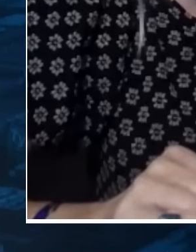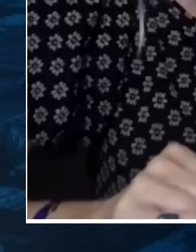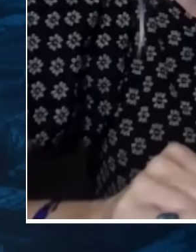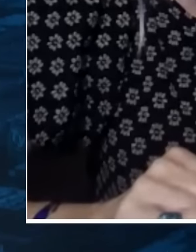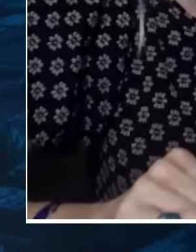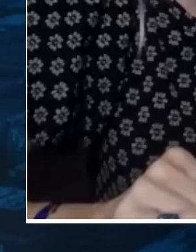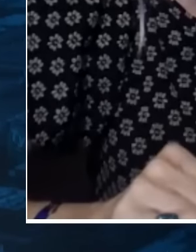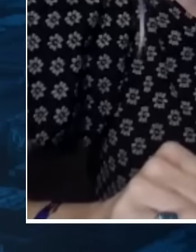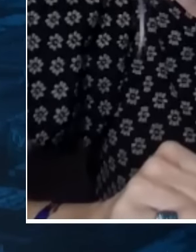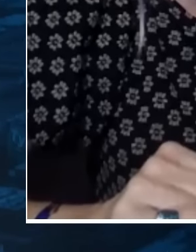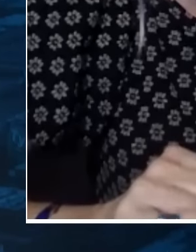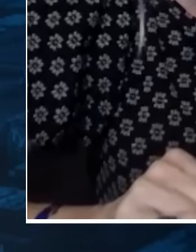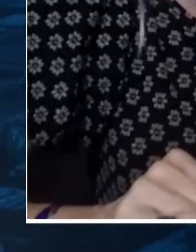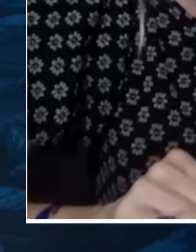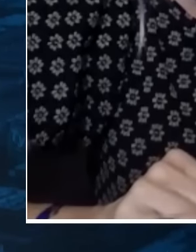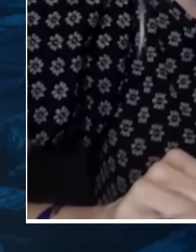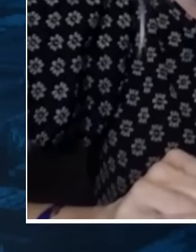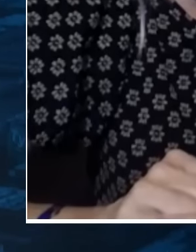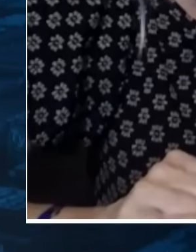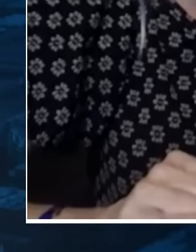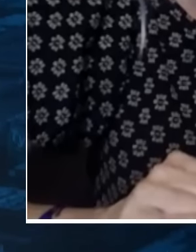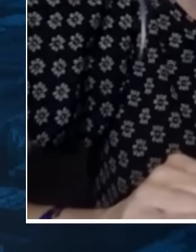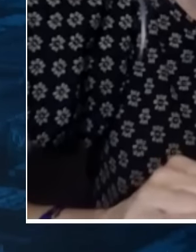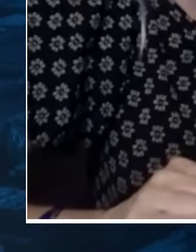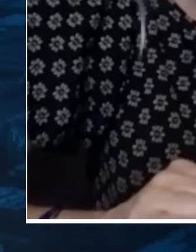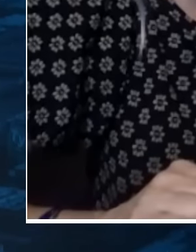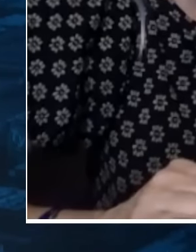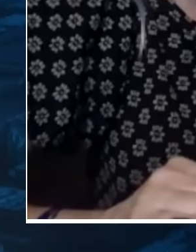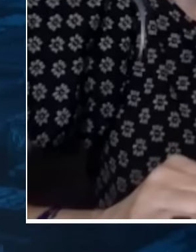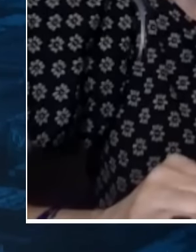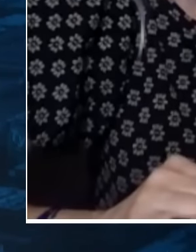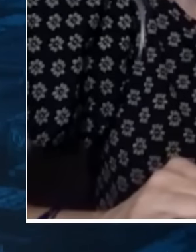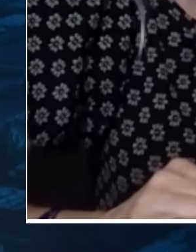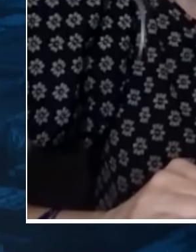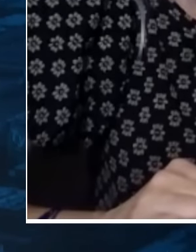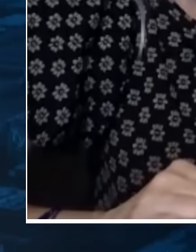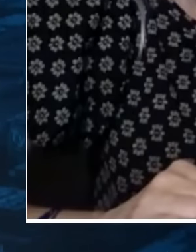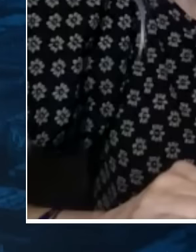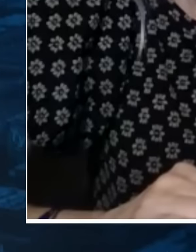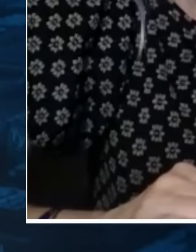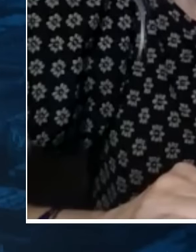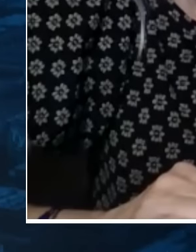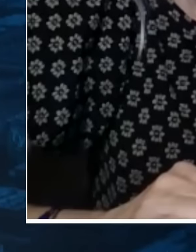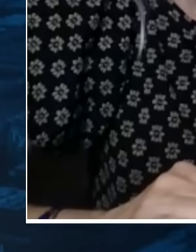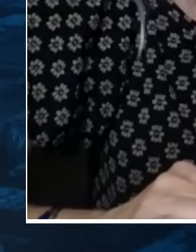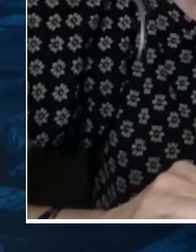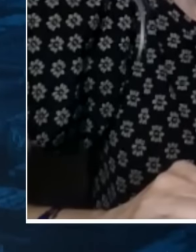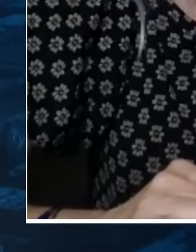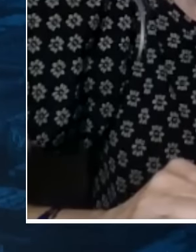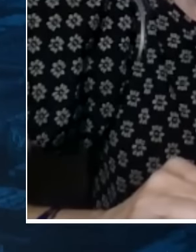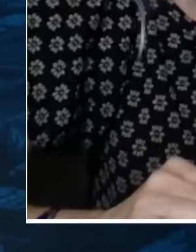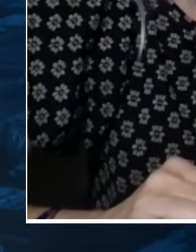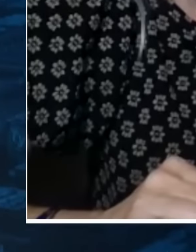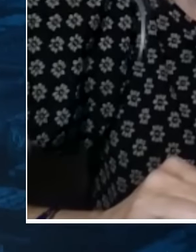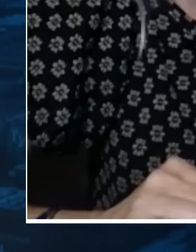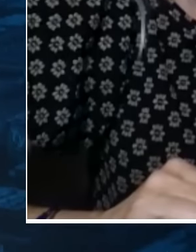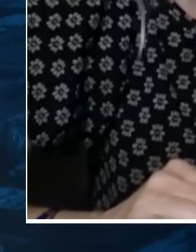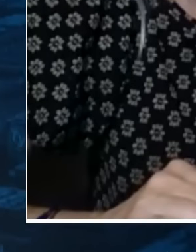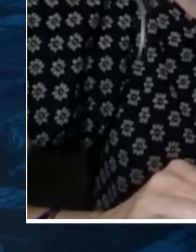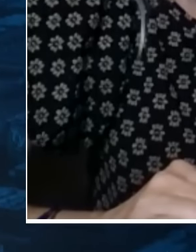przeprowadzenia referendum może to jest jednak jakiś pomysł pod którym mogliby się wszyscy podpisać żeby wrócić do kompromisu aborcyjnego